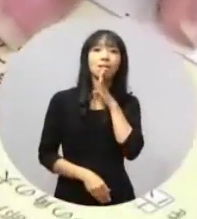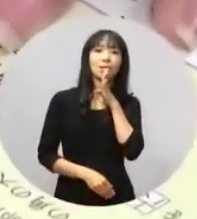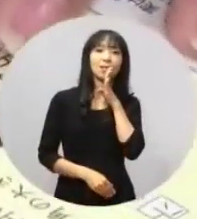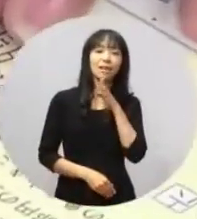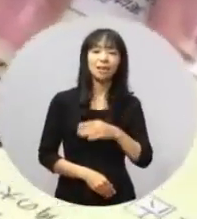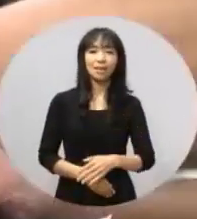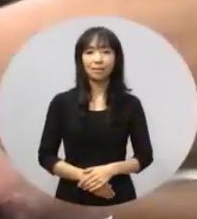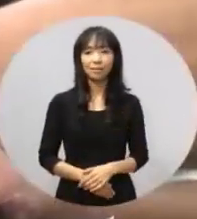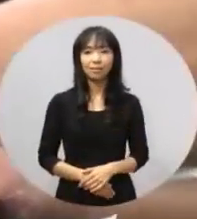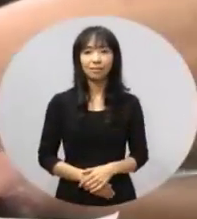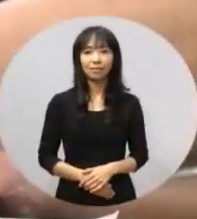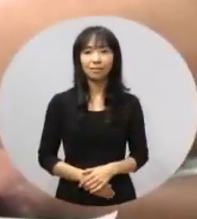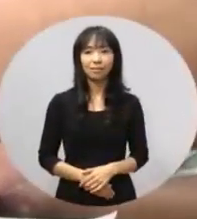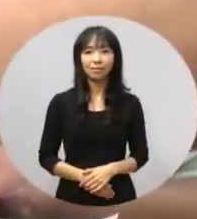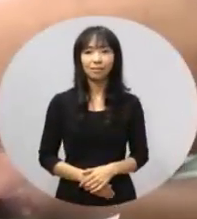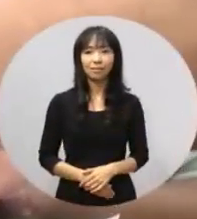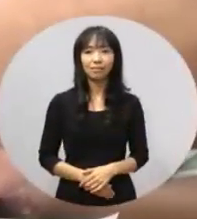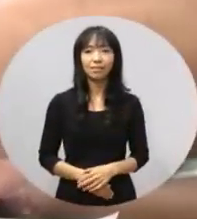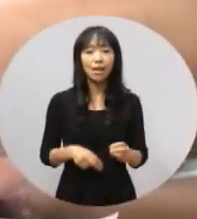320さん